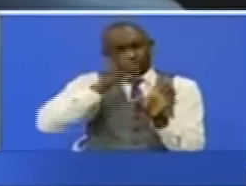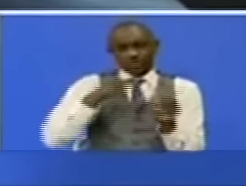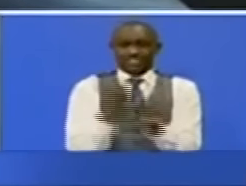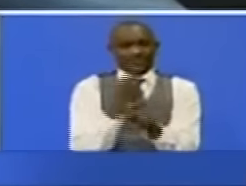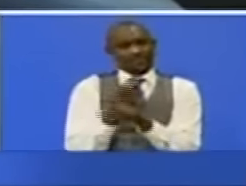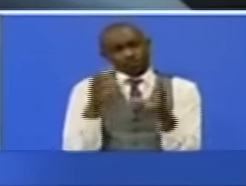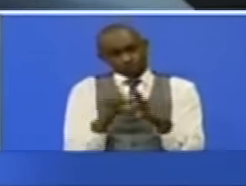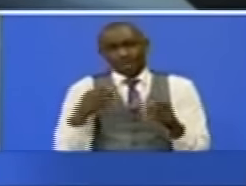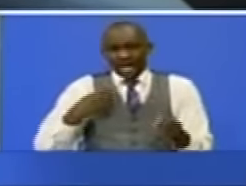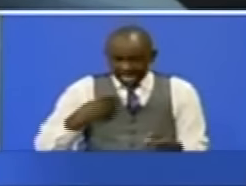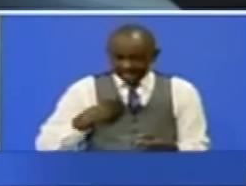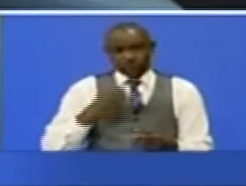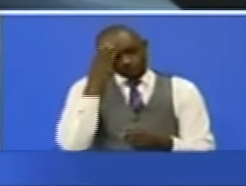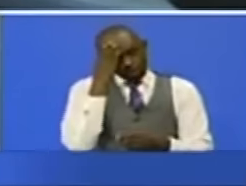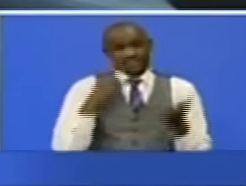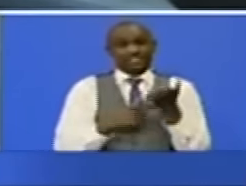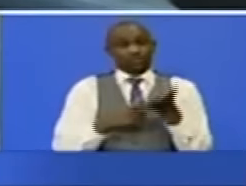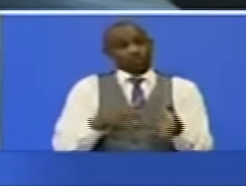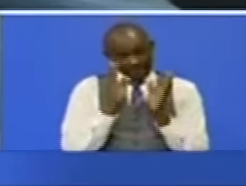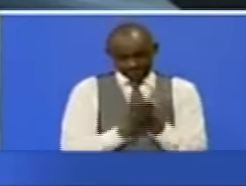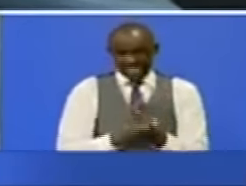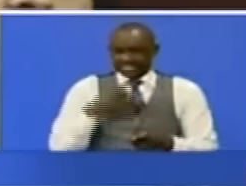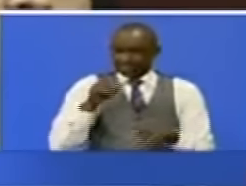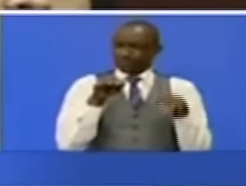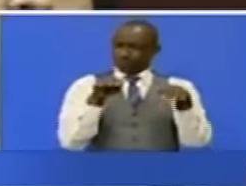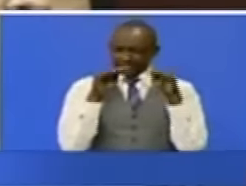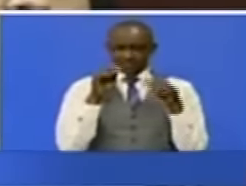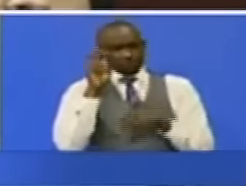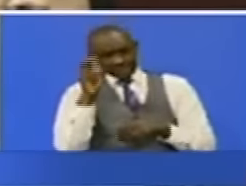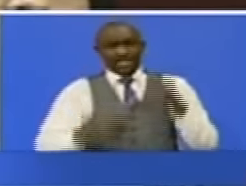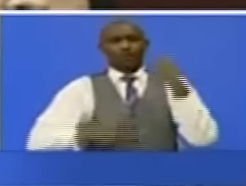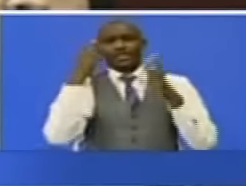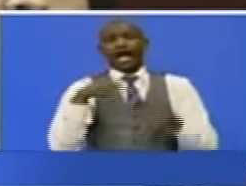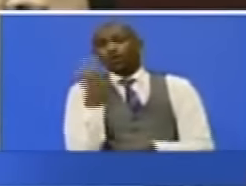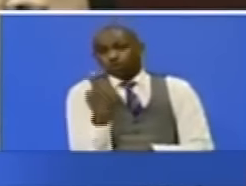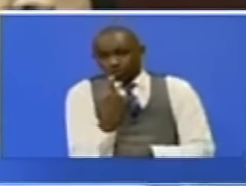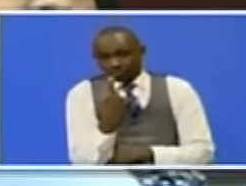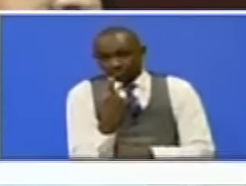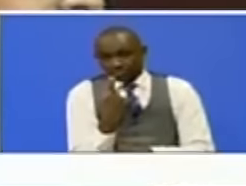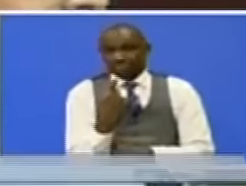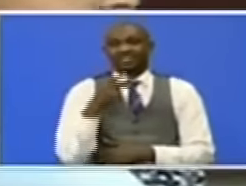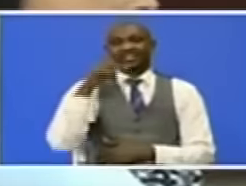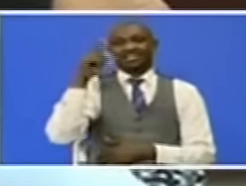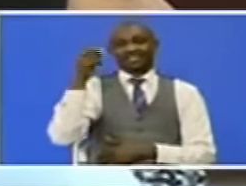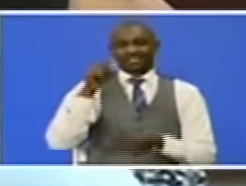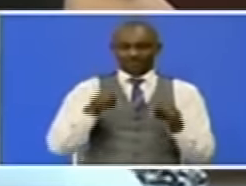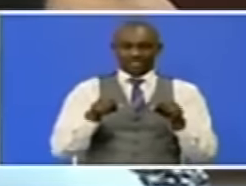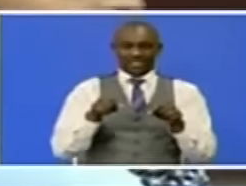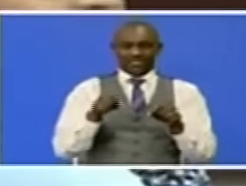na masuala ya kidijitali, huku wakisubiri mshindi wa tuzo hilo kutajwa. Saida Swaleh, KTN Leo Weekendi.